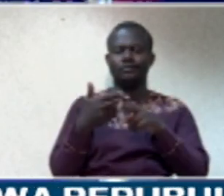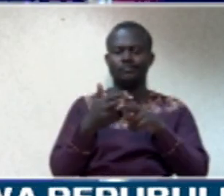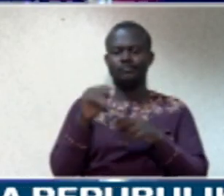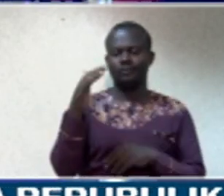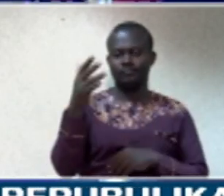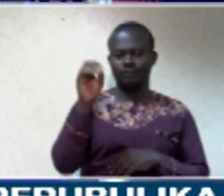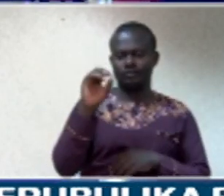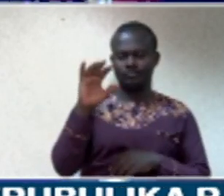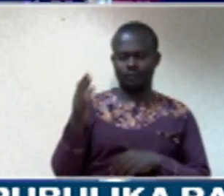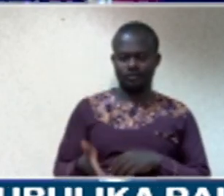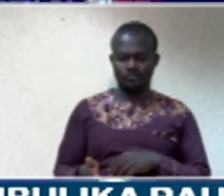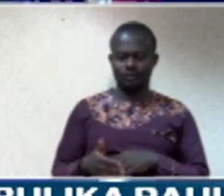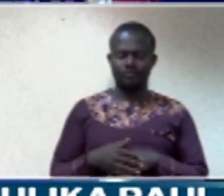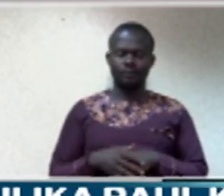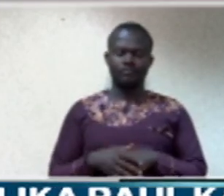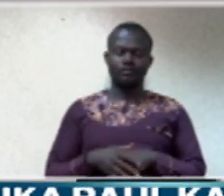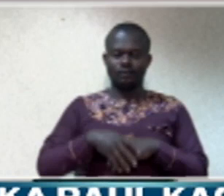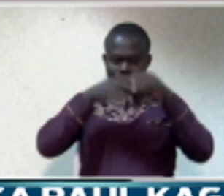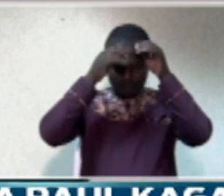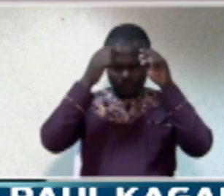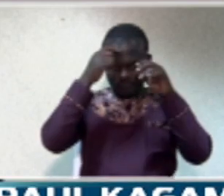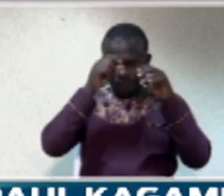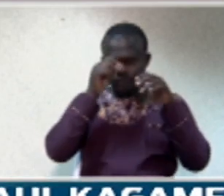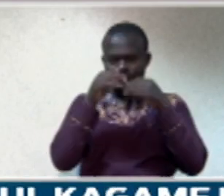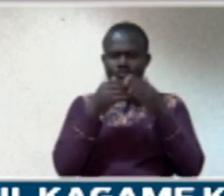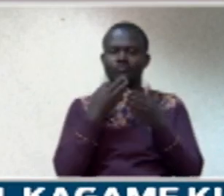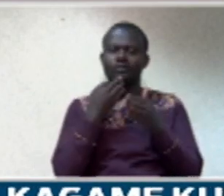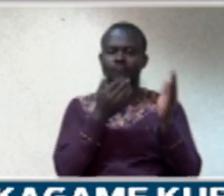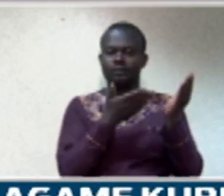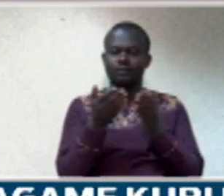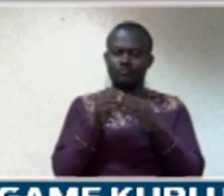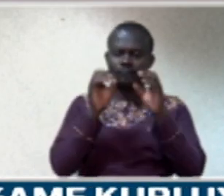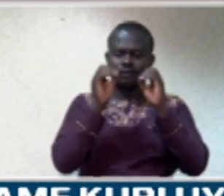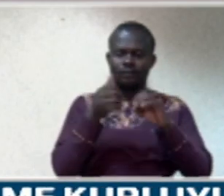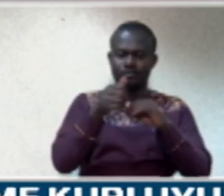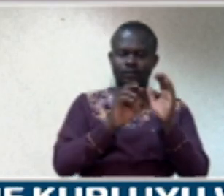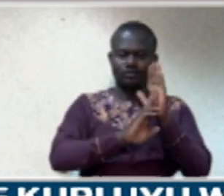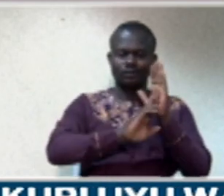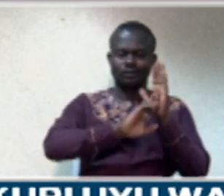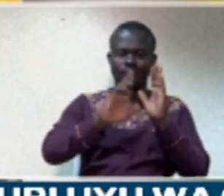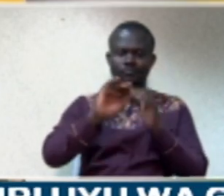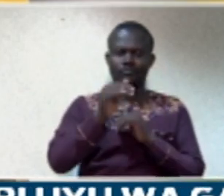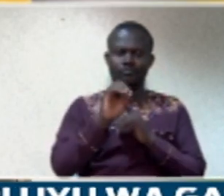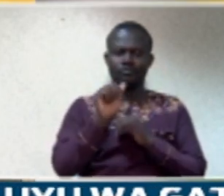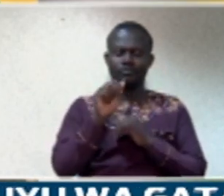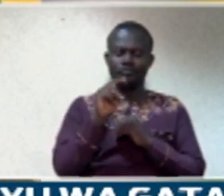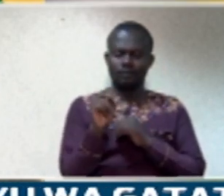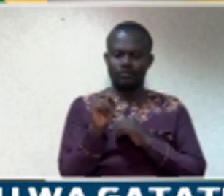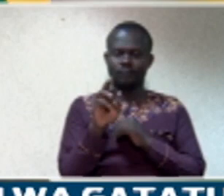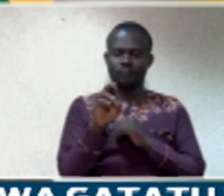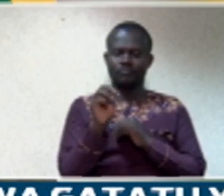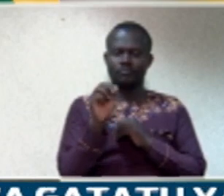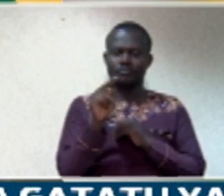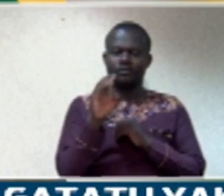gatanu. Perezida wa Repubulika Paul Kagame kuri uyu wa gatatu yakiriye muri Village Urugwiro ambasaderi Joan Lomas wari